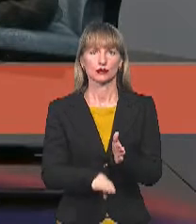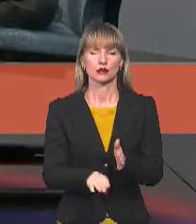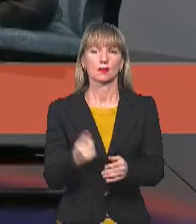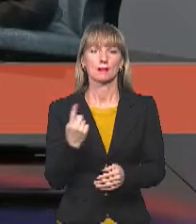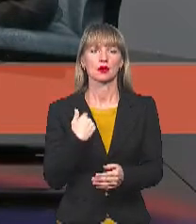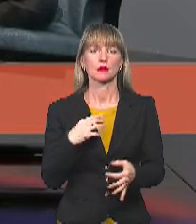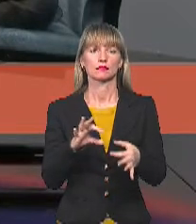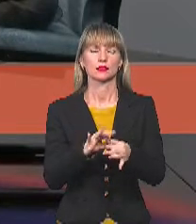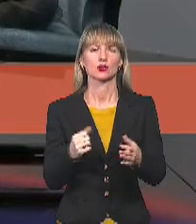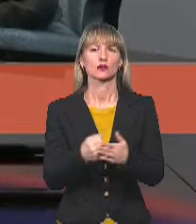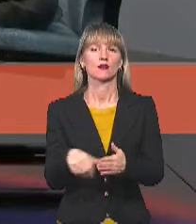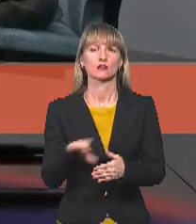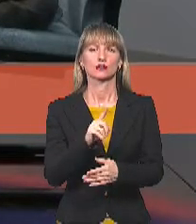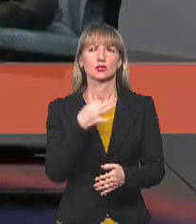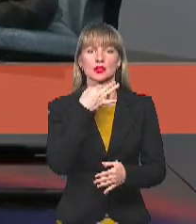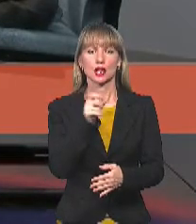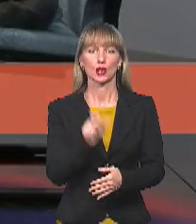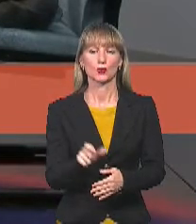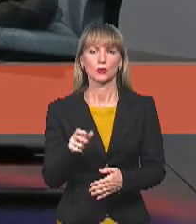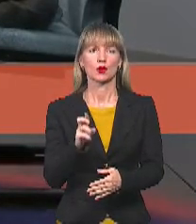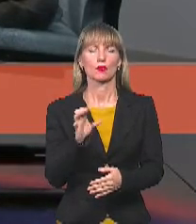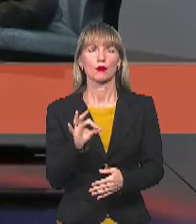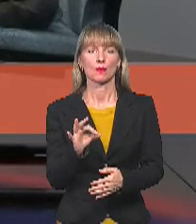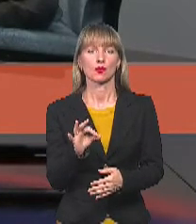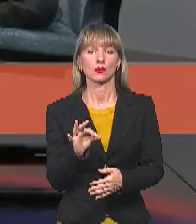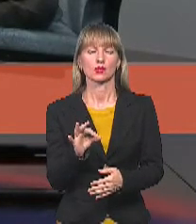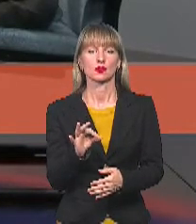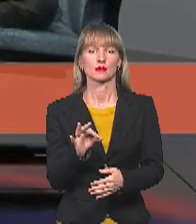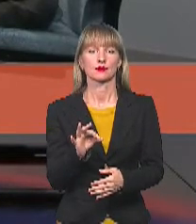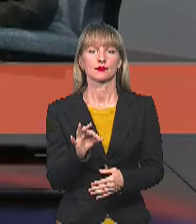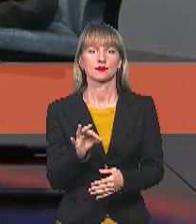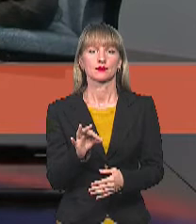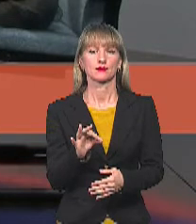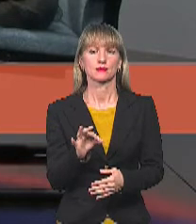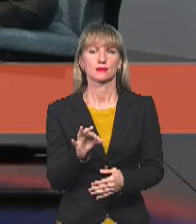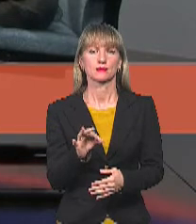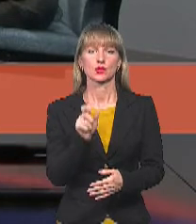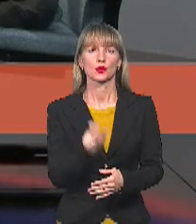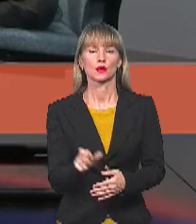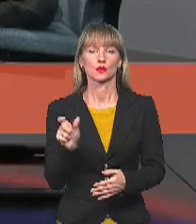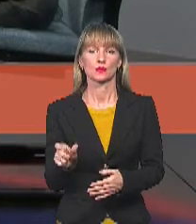По-перше, я приєднуюсь до всього, що сказали люди. Бо, слухайте, люди під дощем